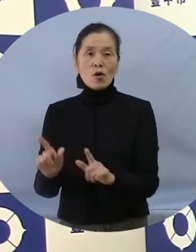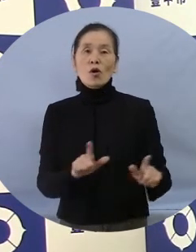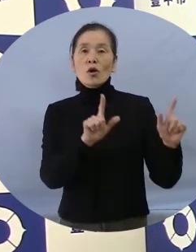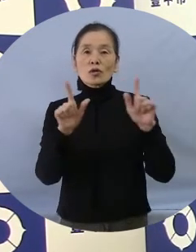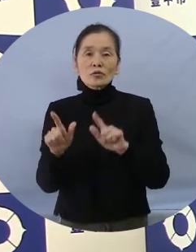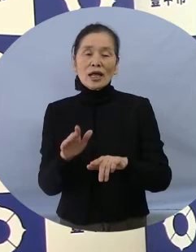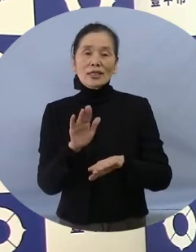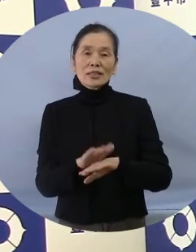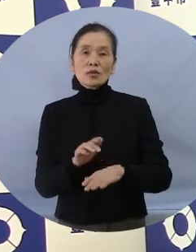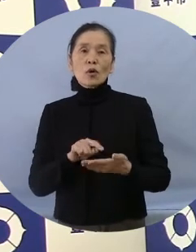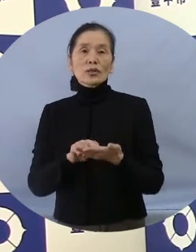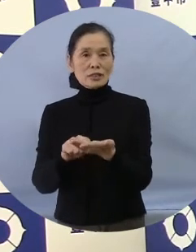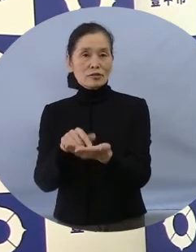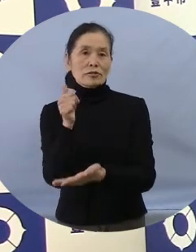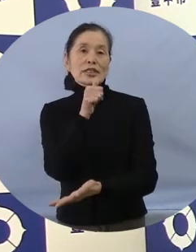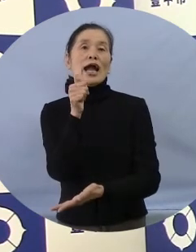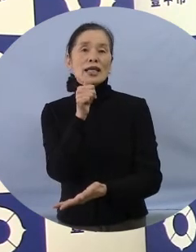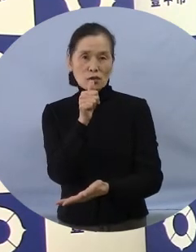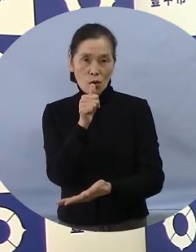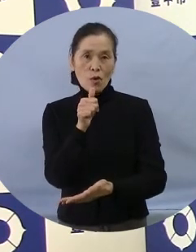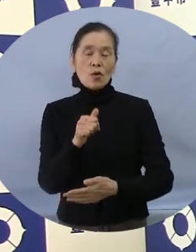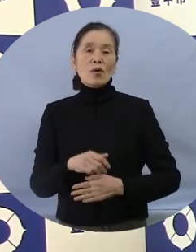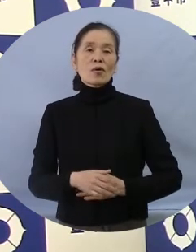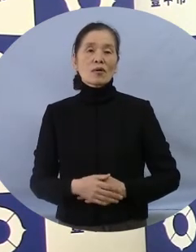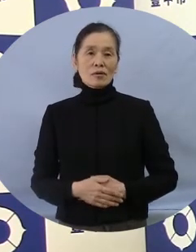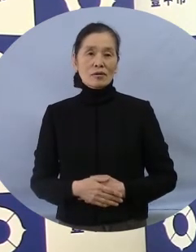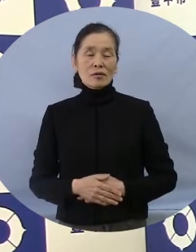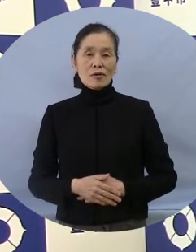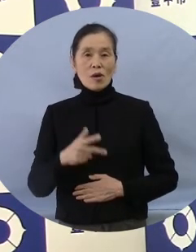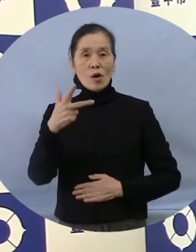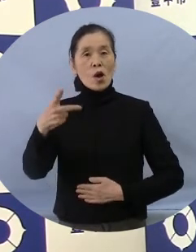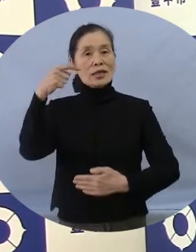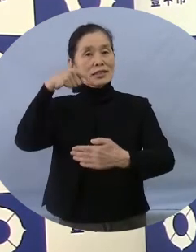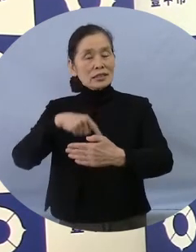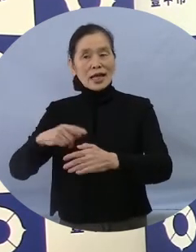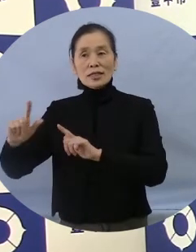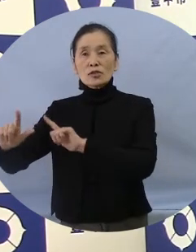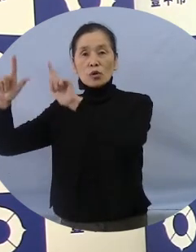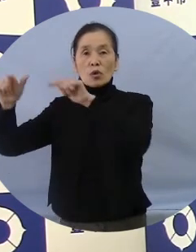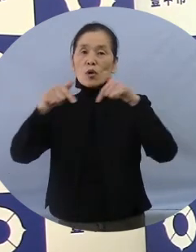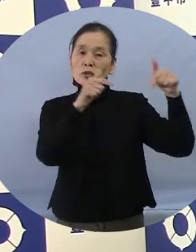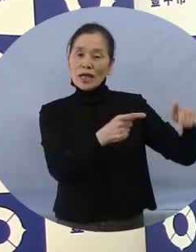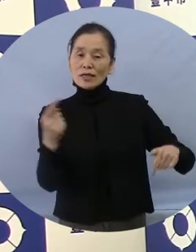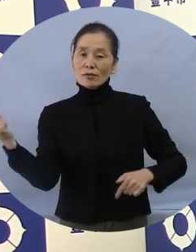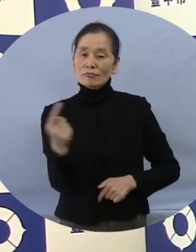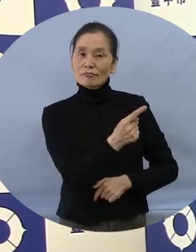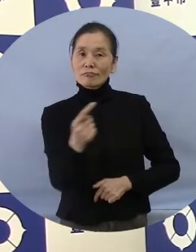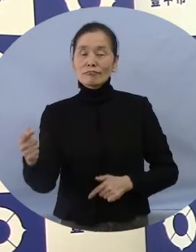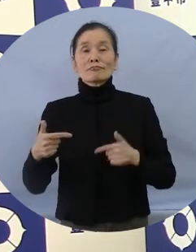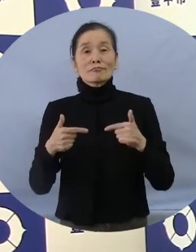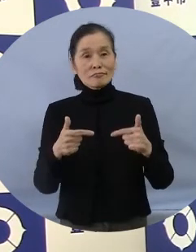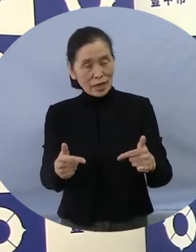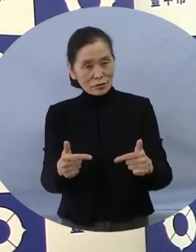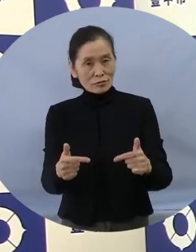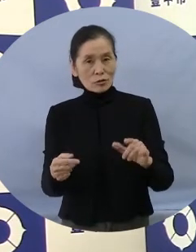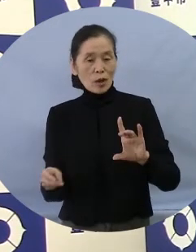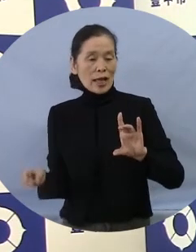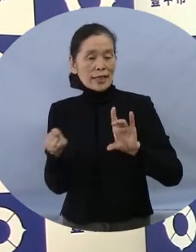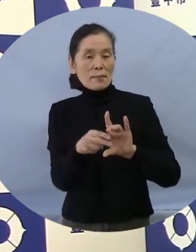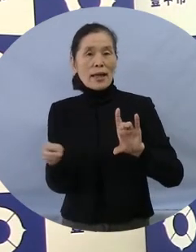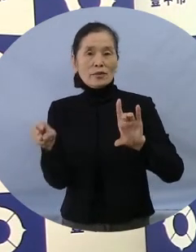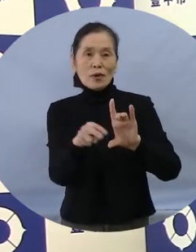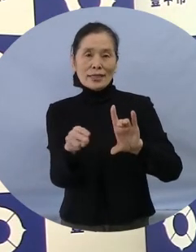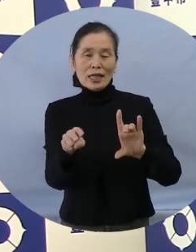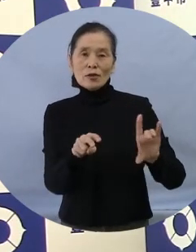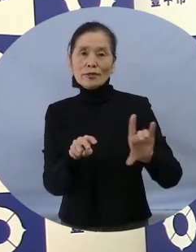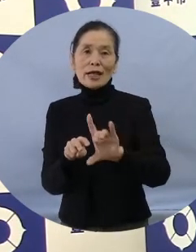ド、そして豊中市内東西軸バス路線やデマンド型乗り合いタク